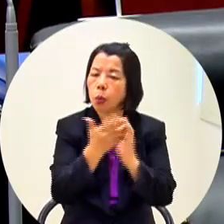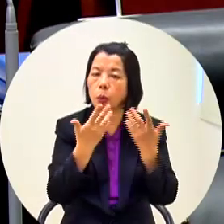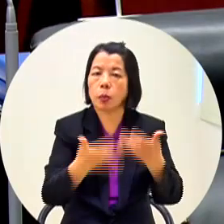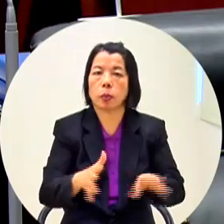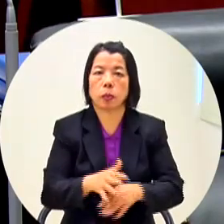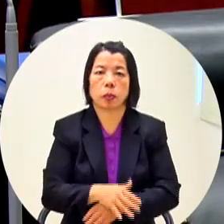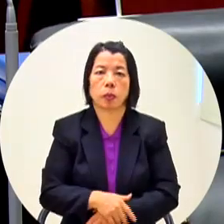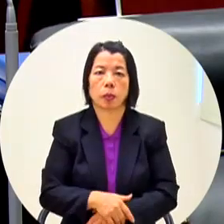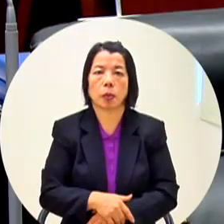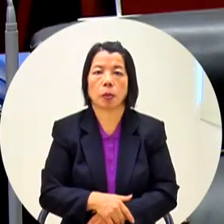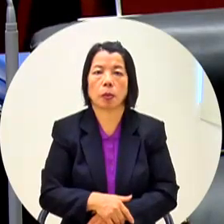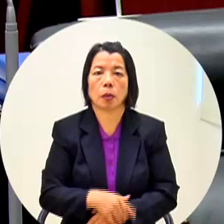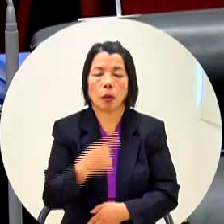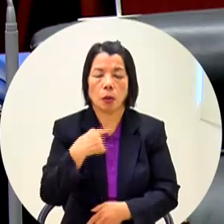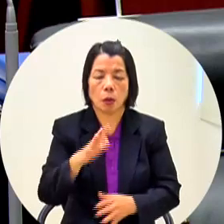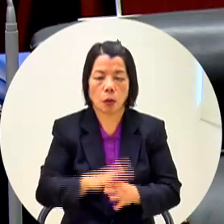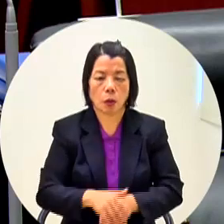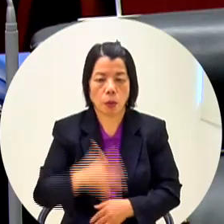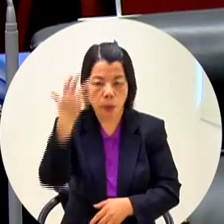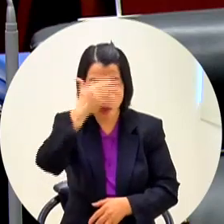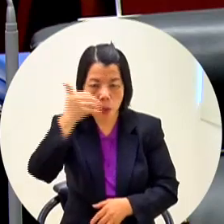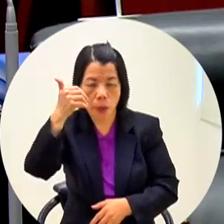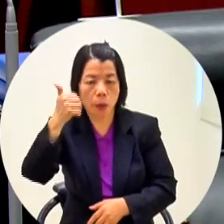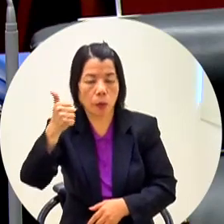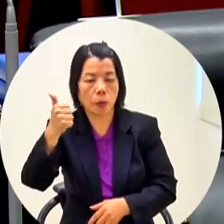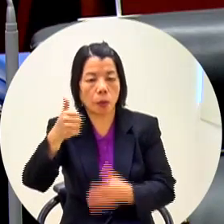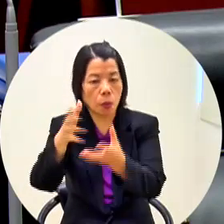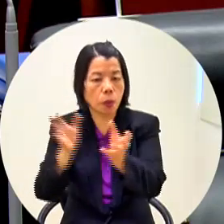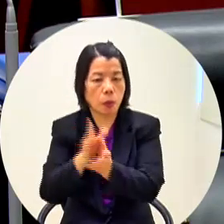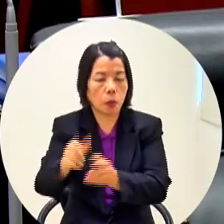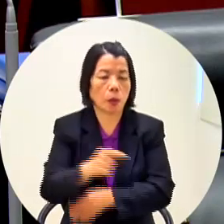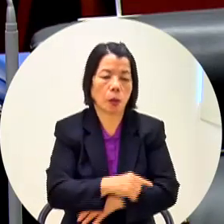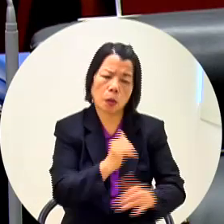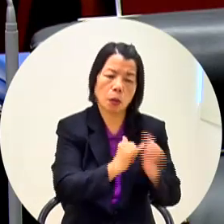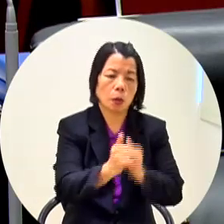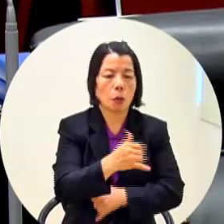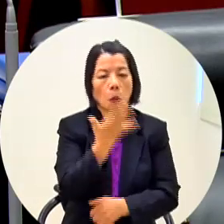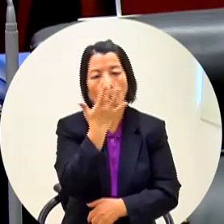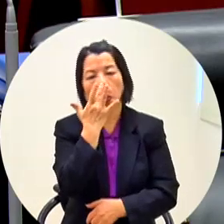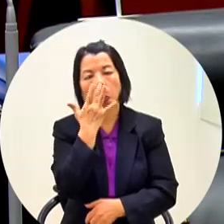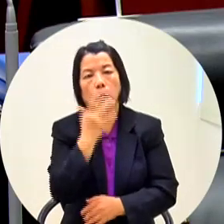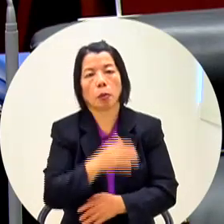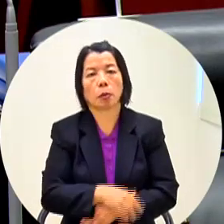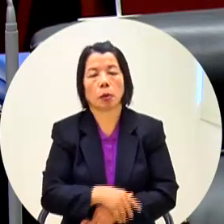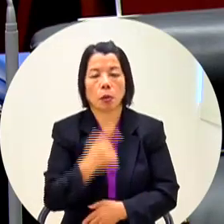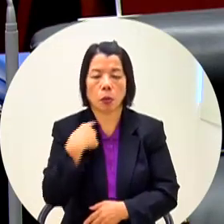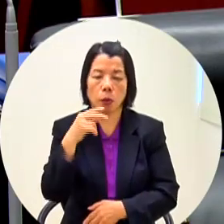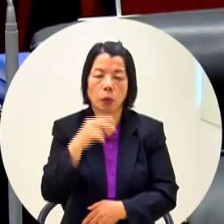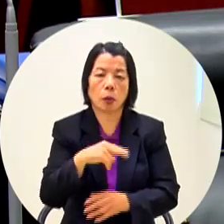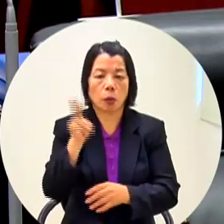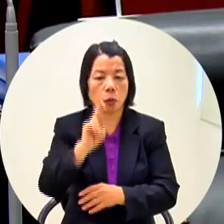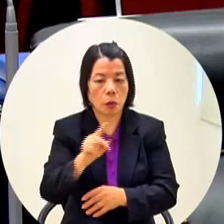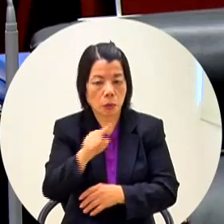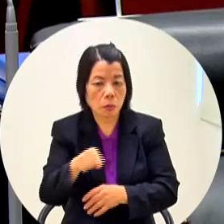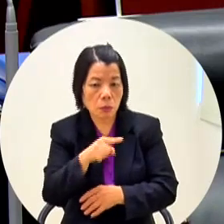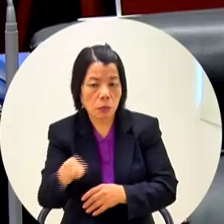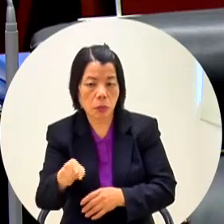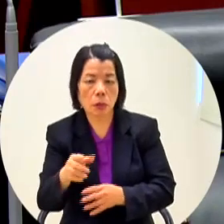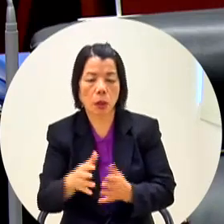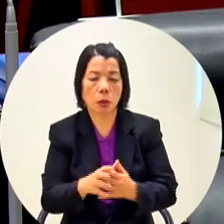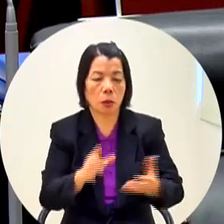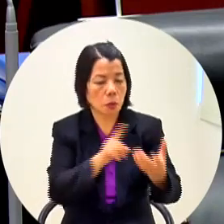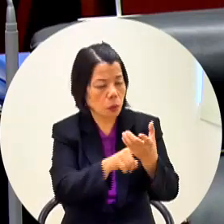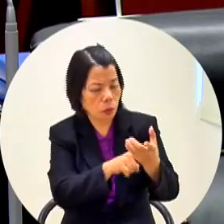的我们长辈或者是一些居民们看不懂，不论是看电视上或者是这个手机